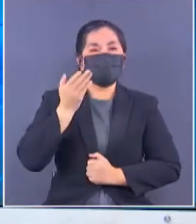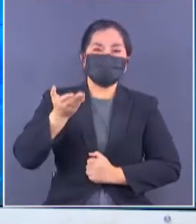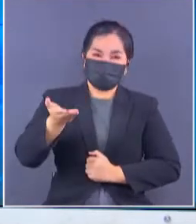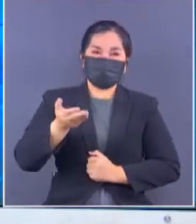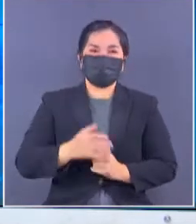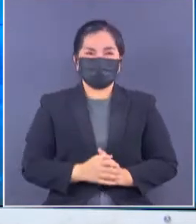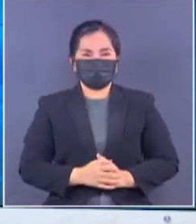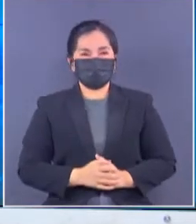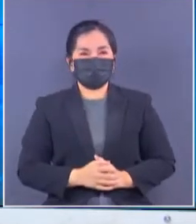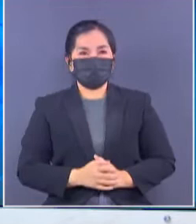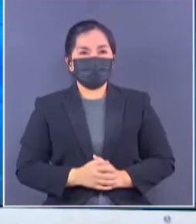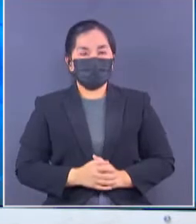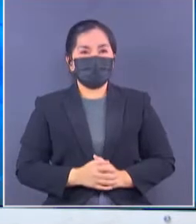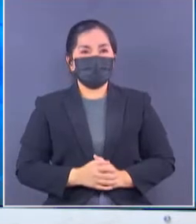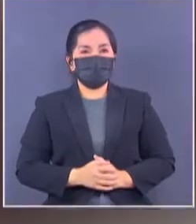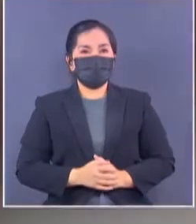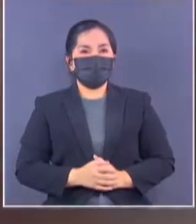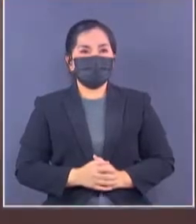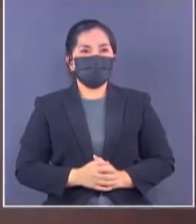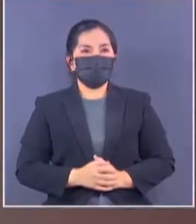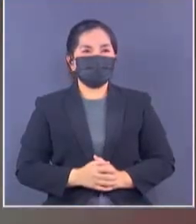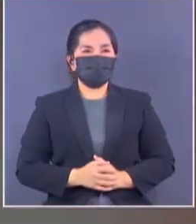ากาศกันดีกว่าครับคึกคักจริง